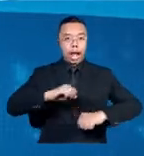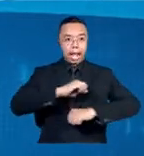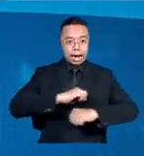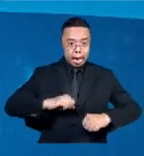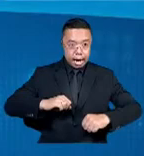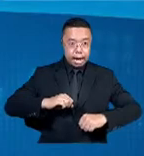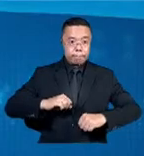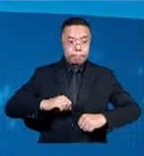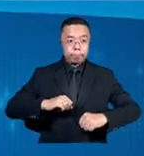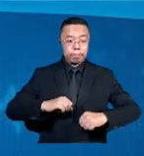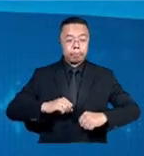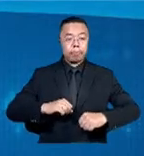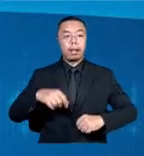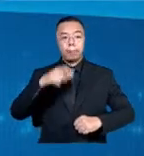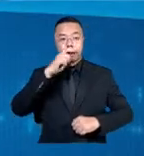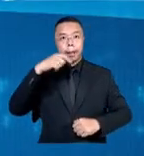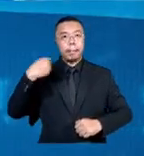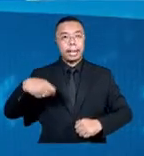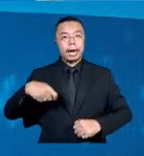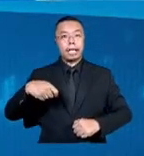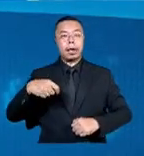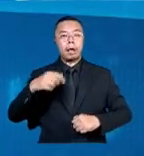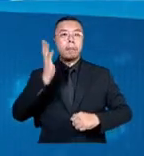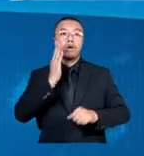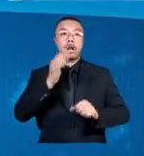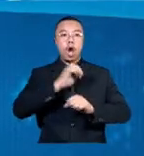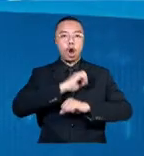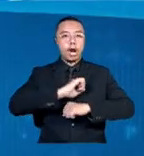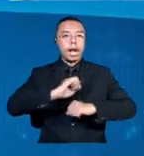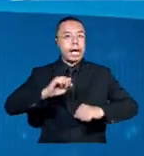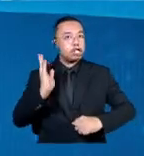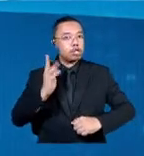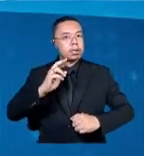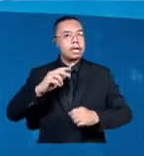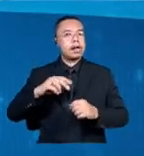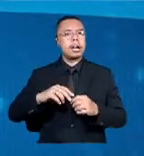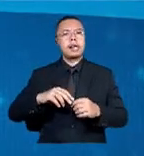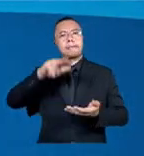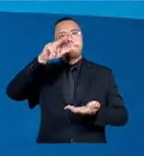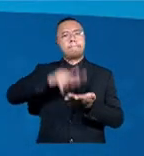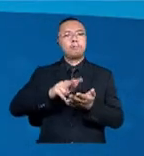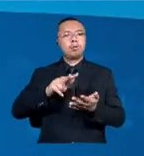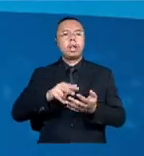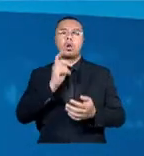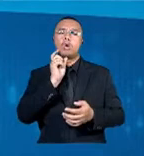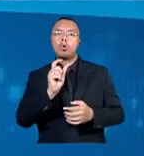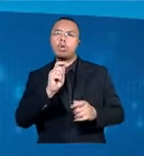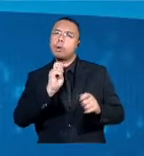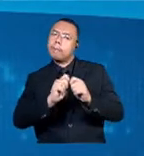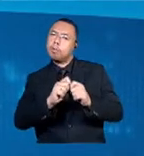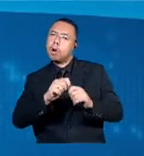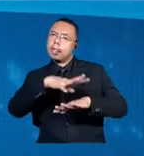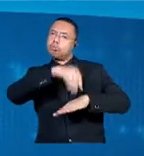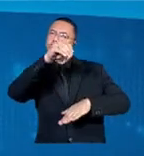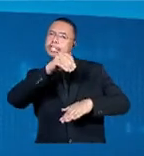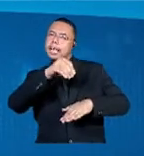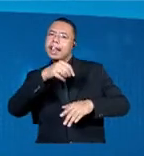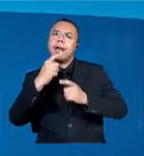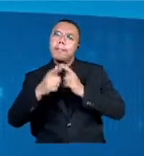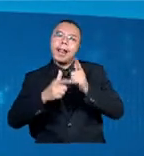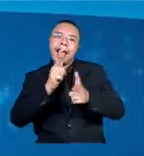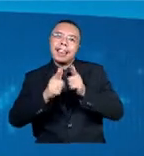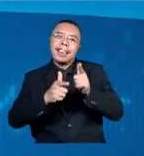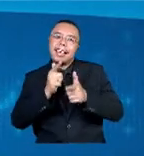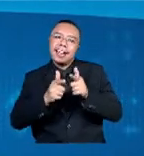dan Olahraga, Pak Menpora, telah berkomitmen untuk membangun pusat pelatihan atau training